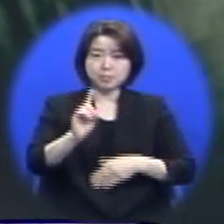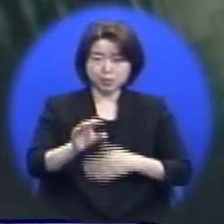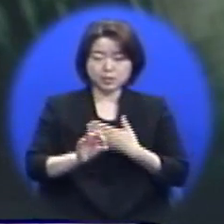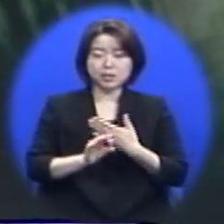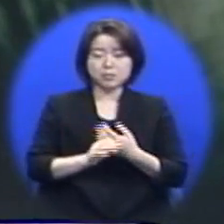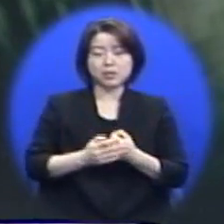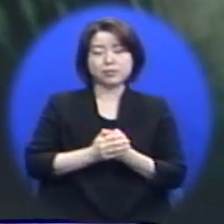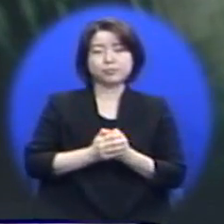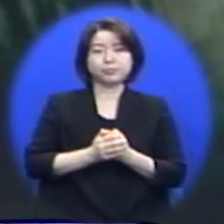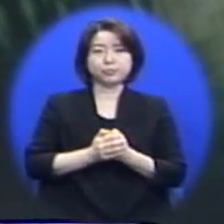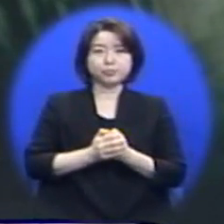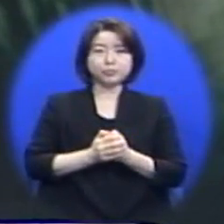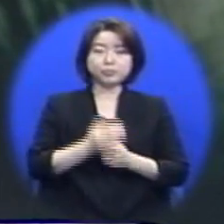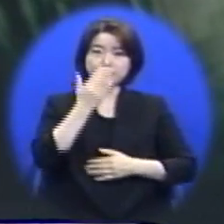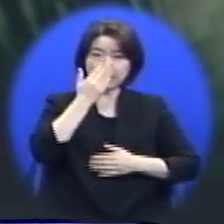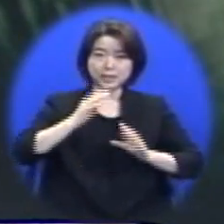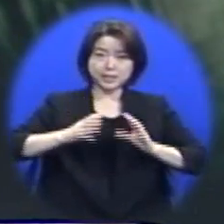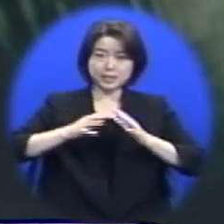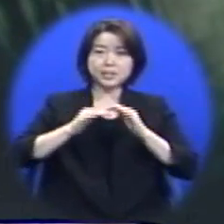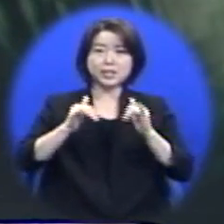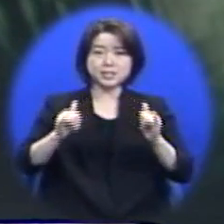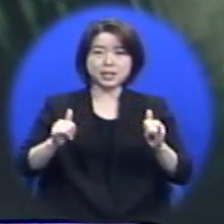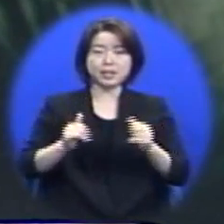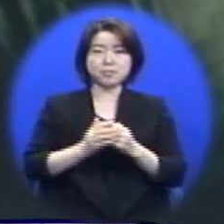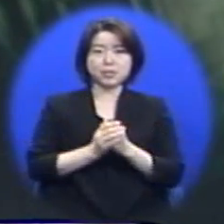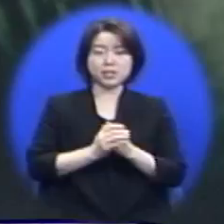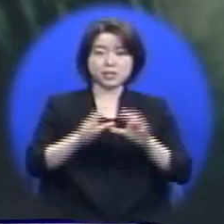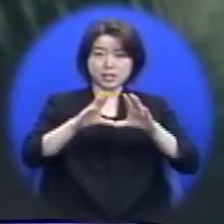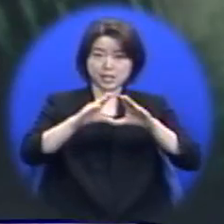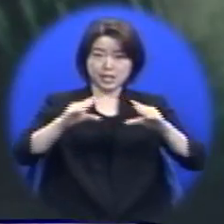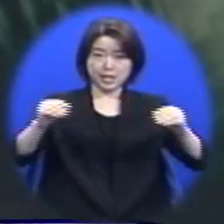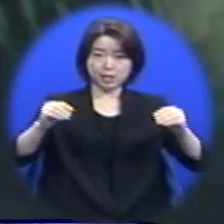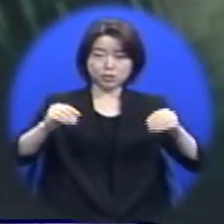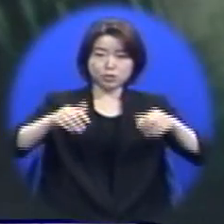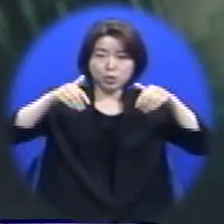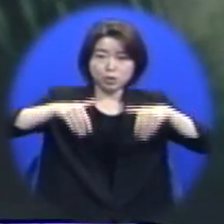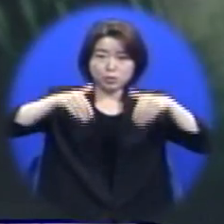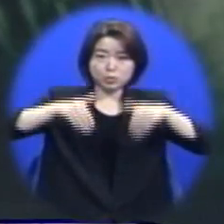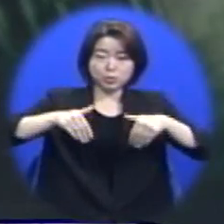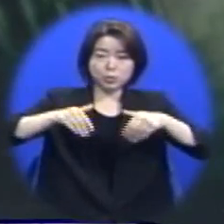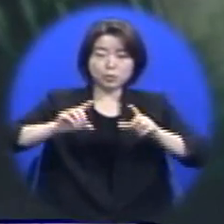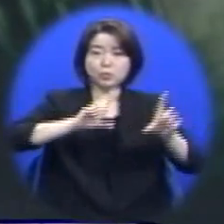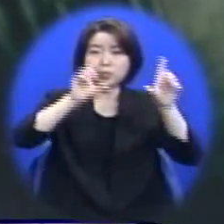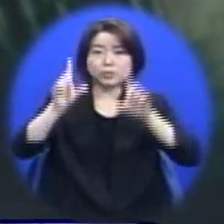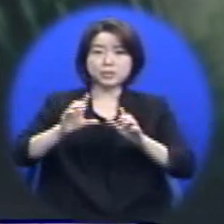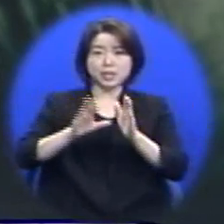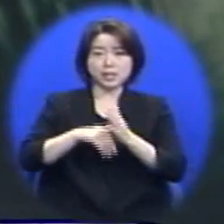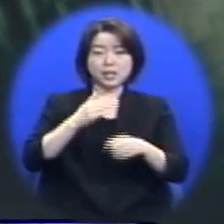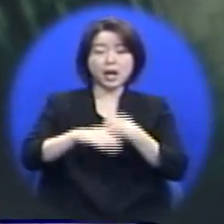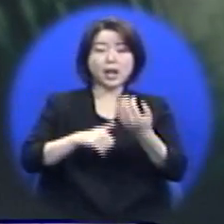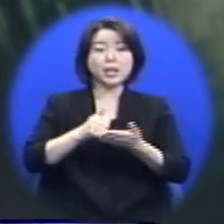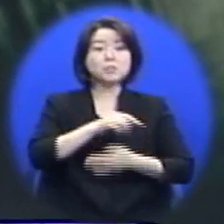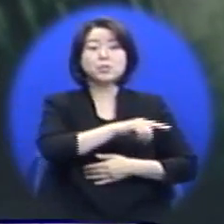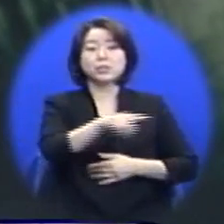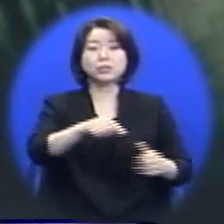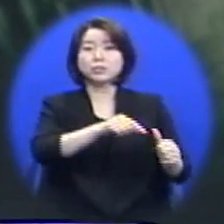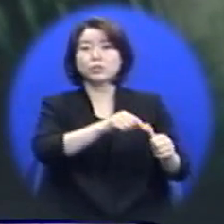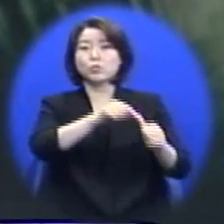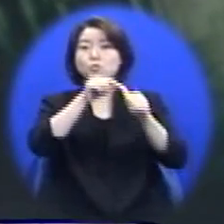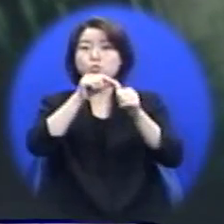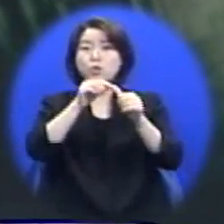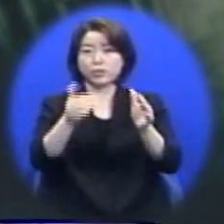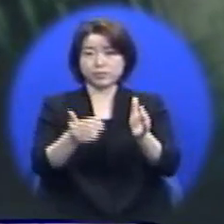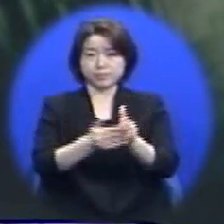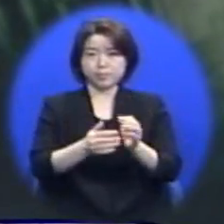하나님의 대답은 이스라엘 백성들이 애굽에 종살이 할 때 하나님이 그들을 구원해 주셨습니다.